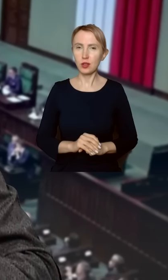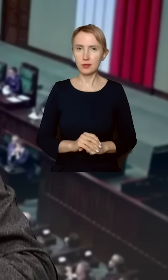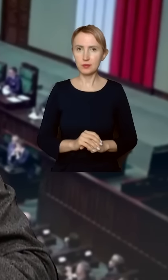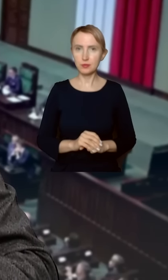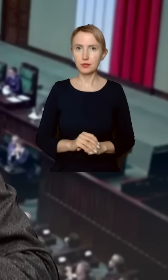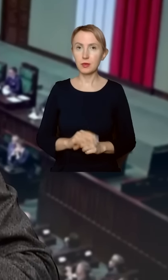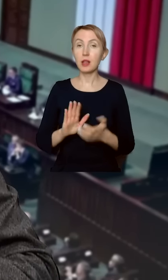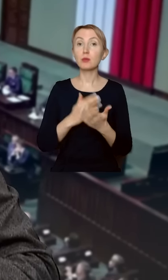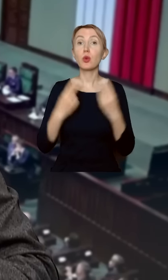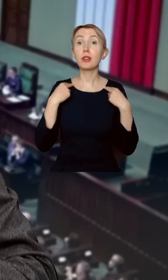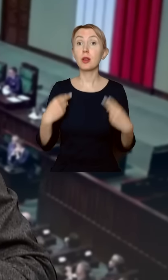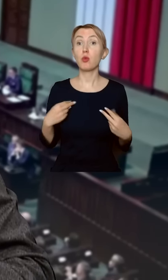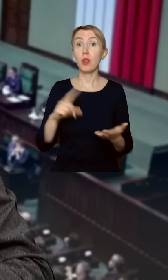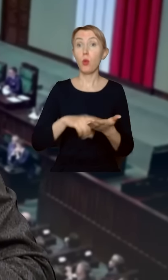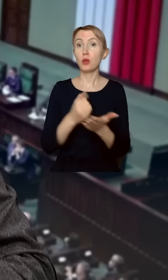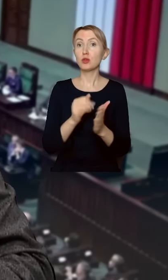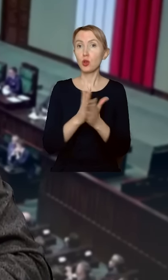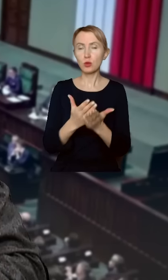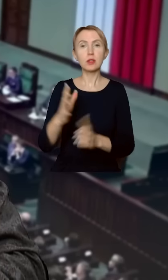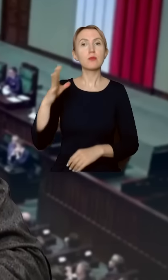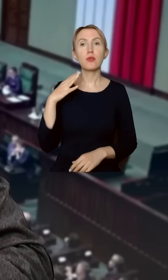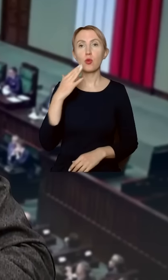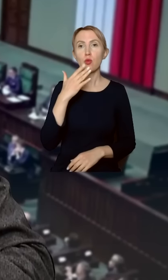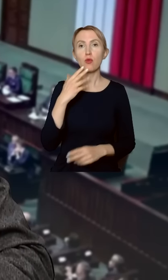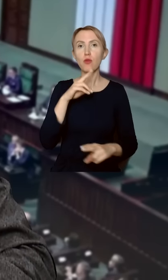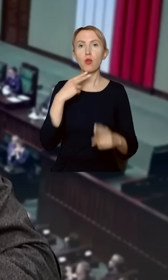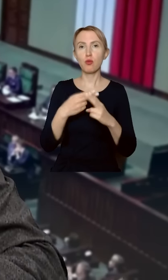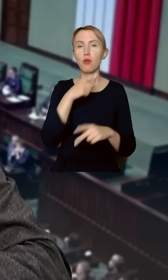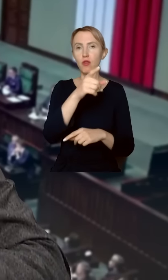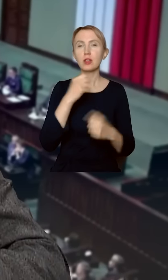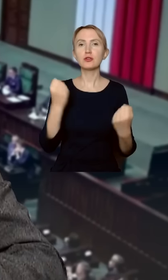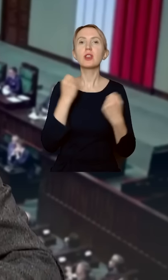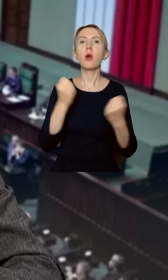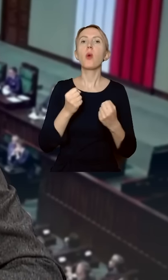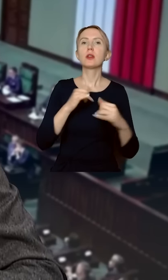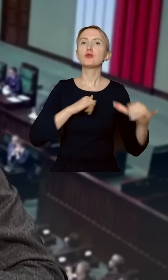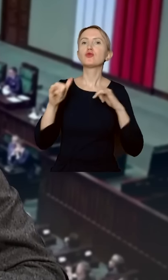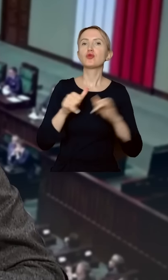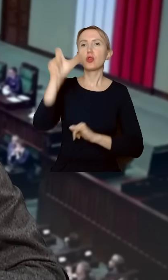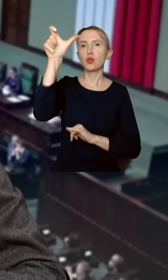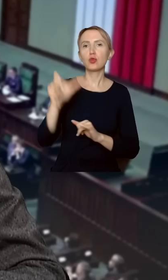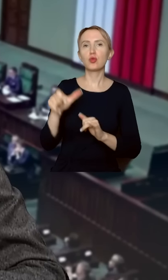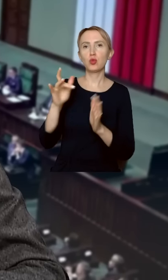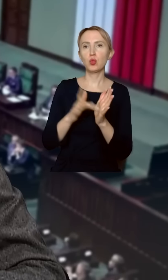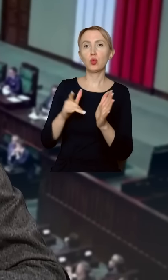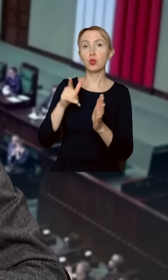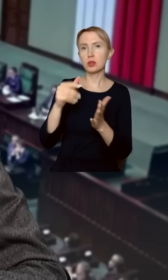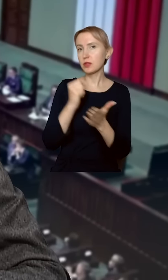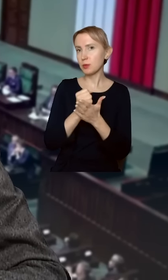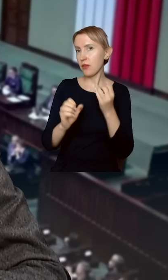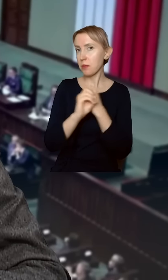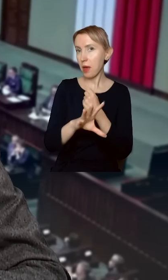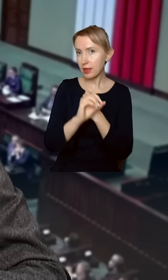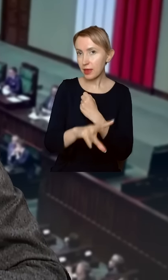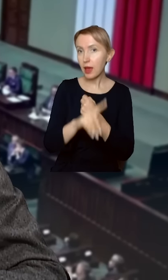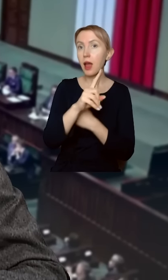Trybunał Konstytucyjny, który odniósł się do działań rządu Donalda Tuska w sferze medialnej. Będziemy także